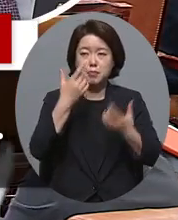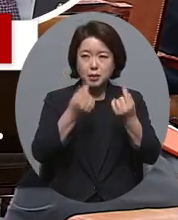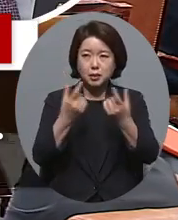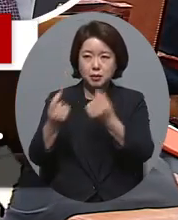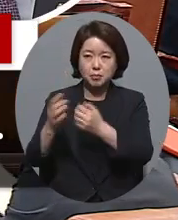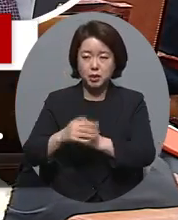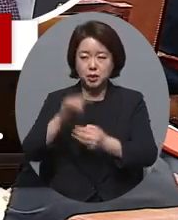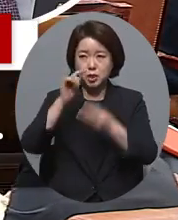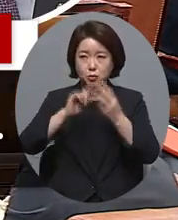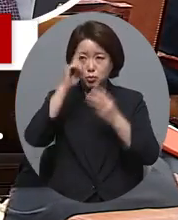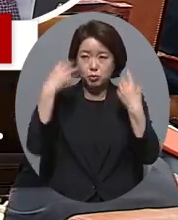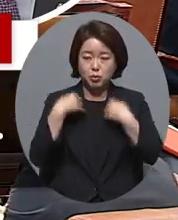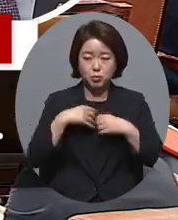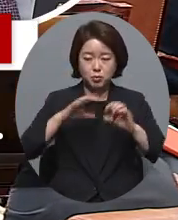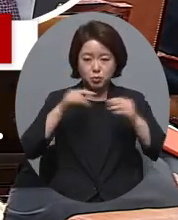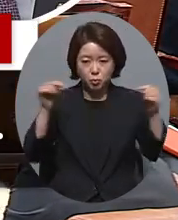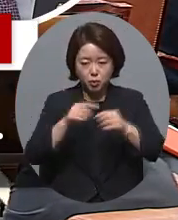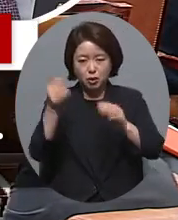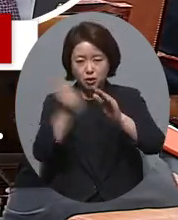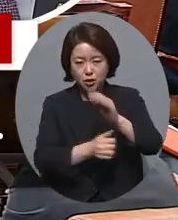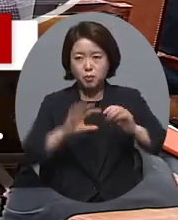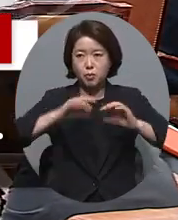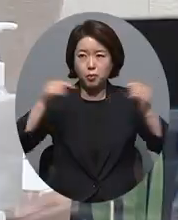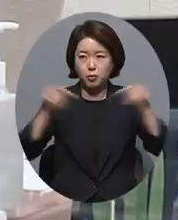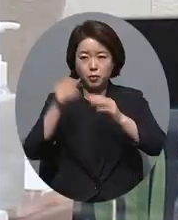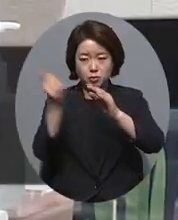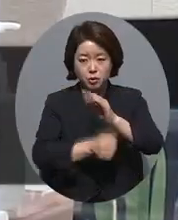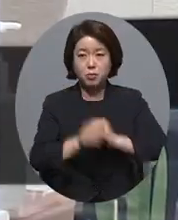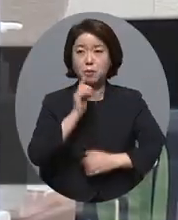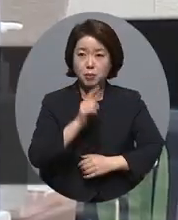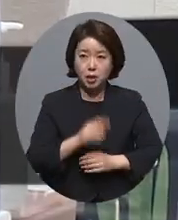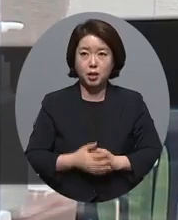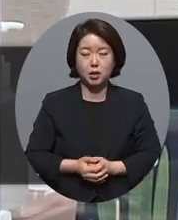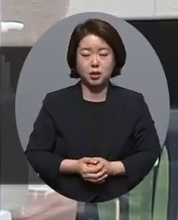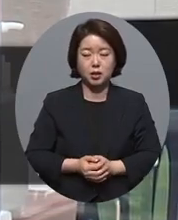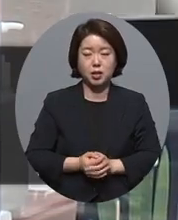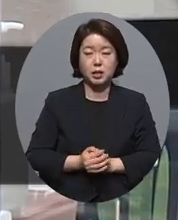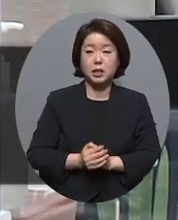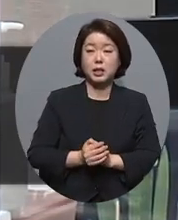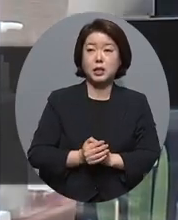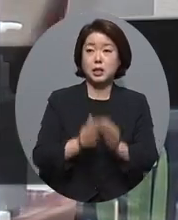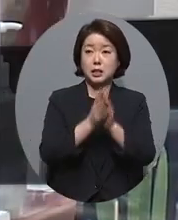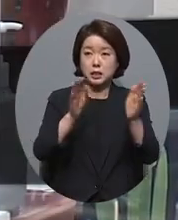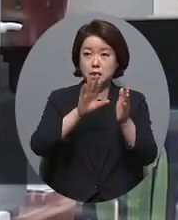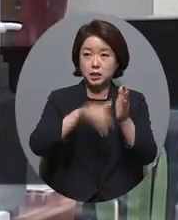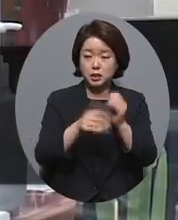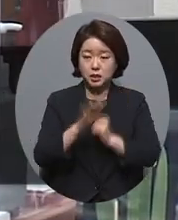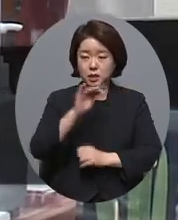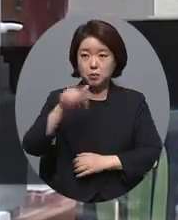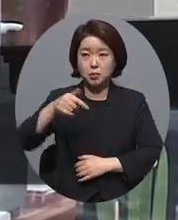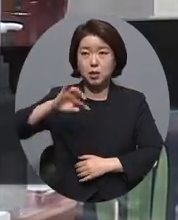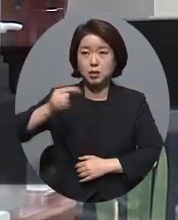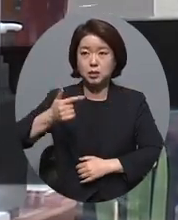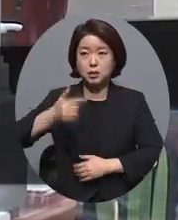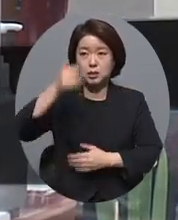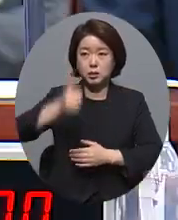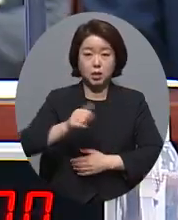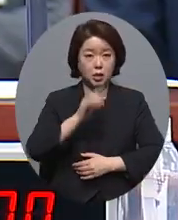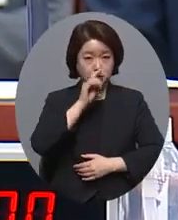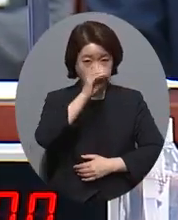윤정부의 외교 참사 외교 참사 운운하시는데 박진 장관님 하시는 말씀이 있으면 한